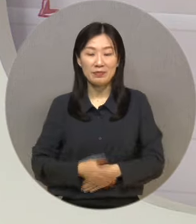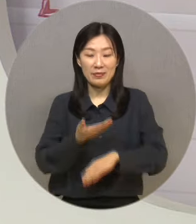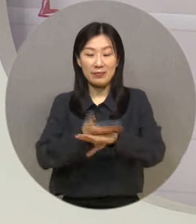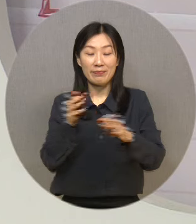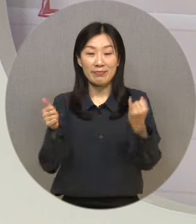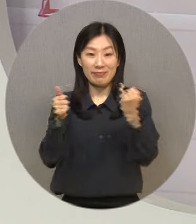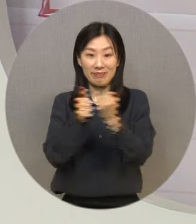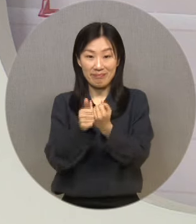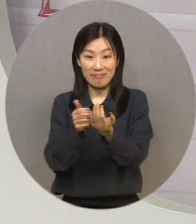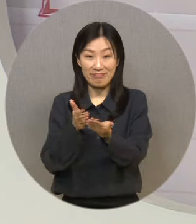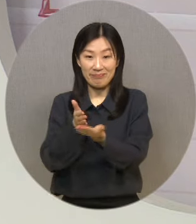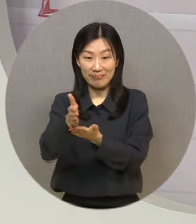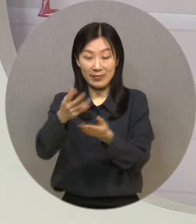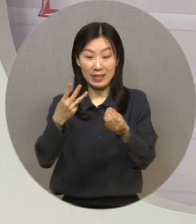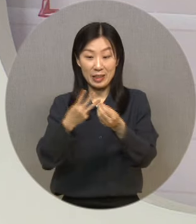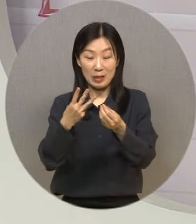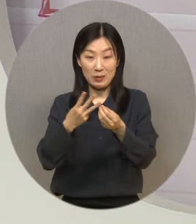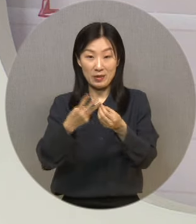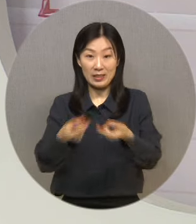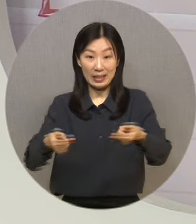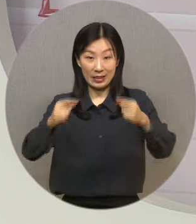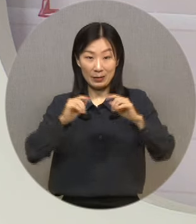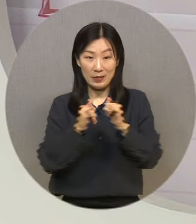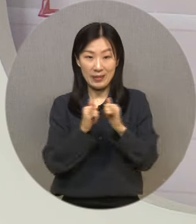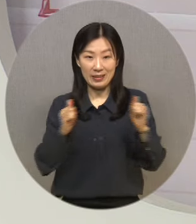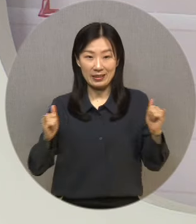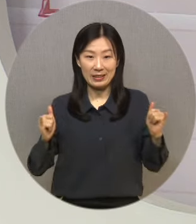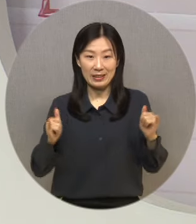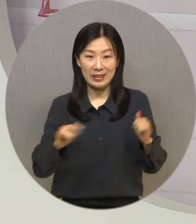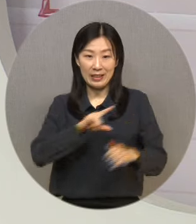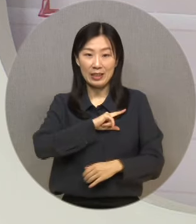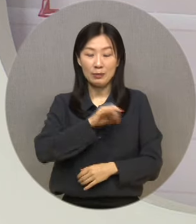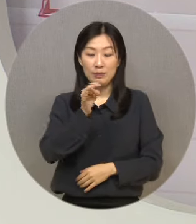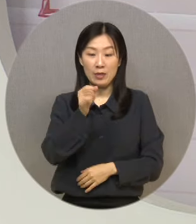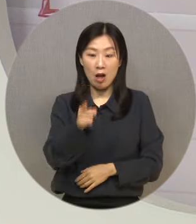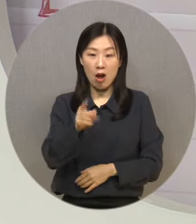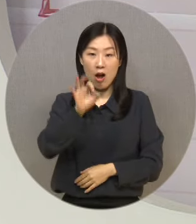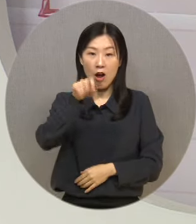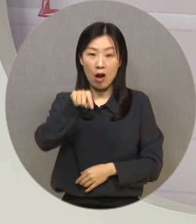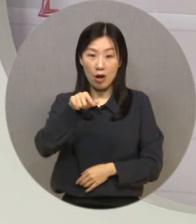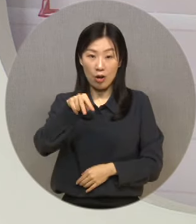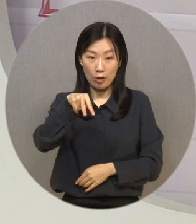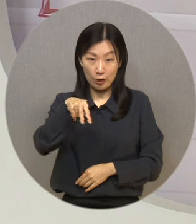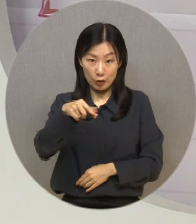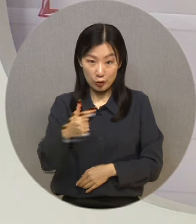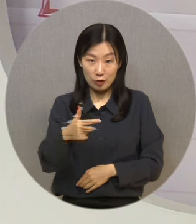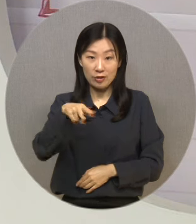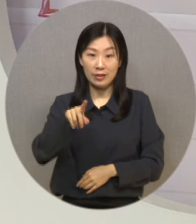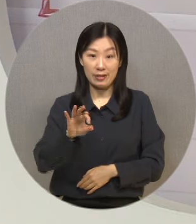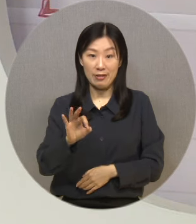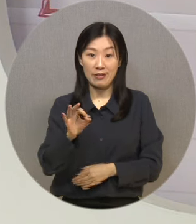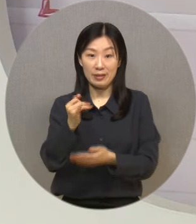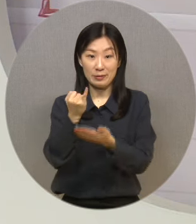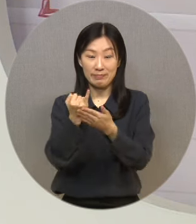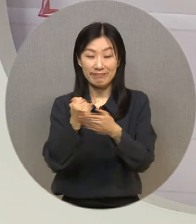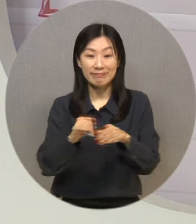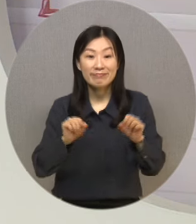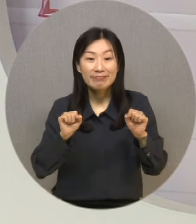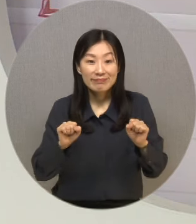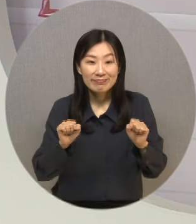이제 세 번째 참가자를 모시겠습니다. 이번에는 허윤정님을 만나봅니다. 안녕하세요. 안녕하세요.